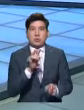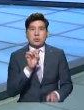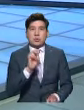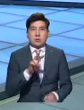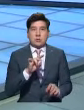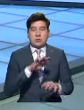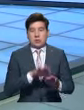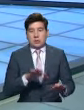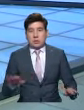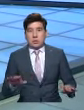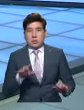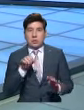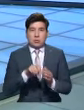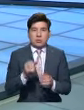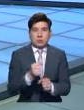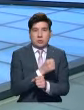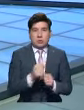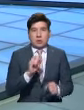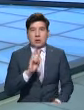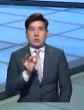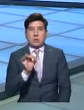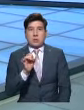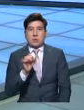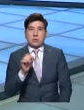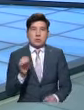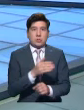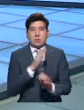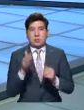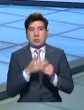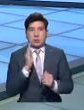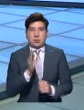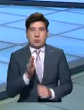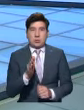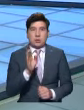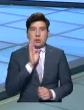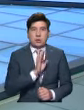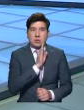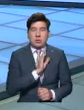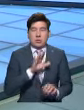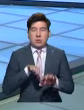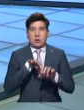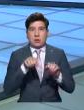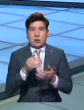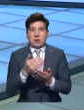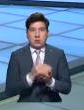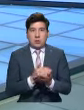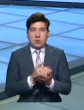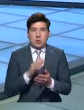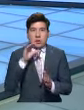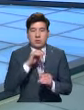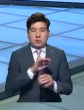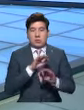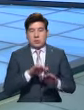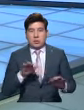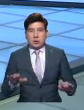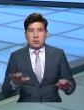балаларды қорқытып үркітіп, кибербуллинг жасайтындар қатаң жазаланады. Мәжіліс әйелдердің құқықтары мен балалардың қауіпсіздігін қамтамасыз етуге